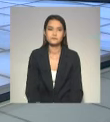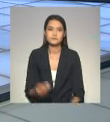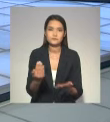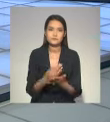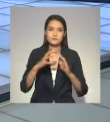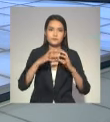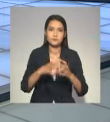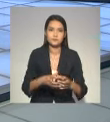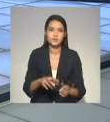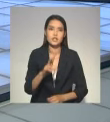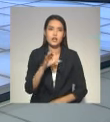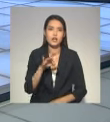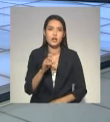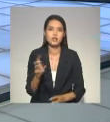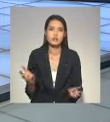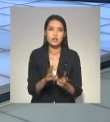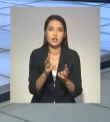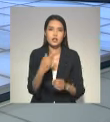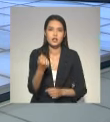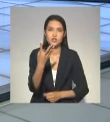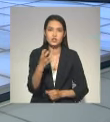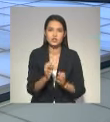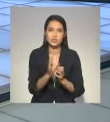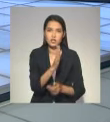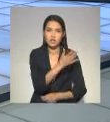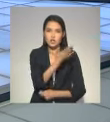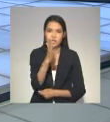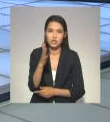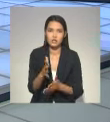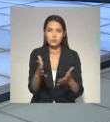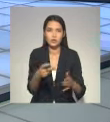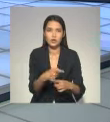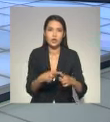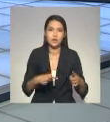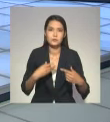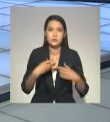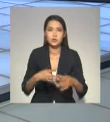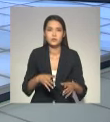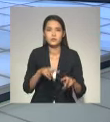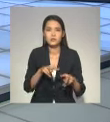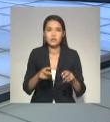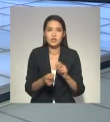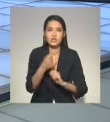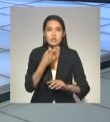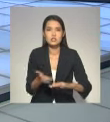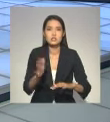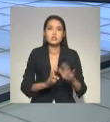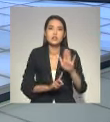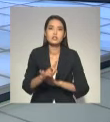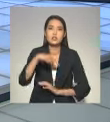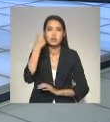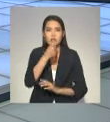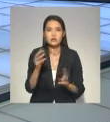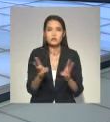новостям в мире. В Канаде полыхают 414 лесных пожаров, более половины из которых вышли из-под контроля. С начала года огонь